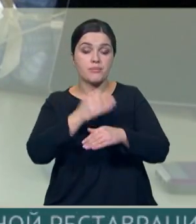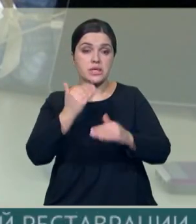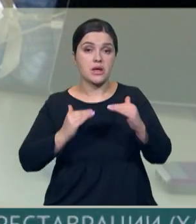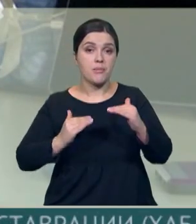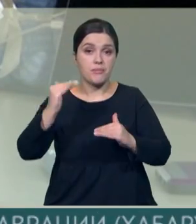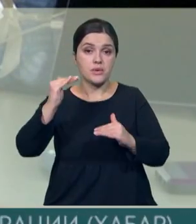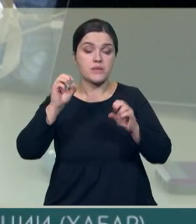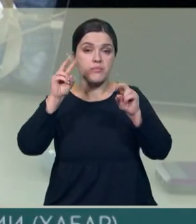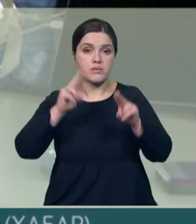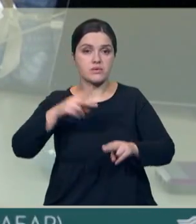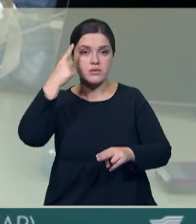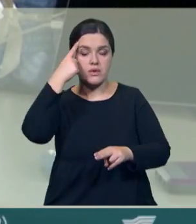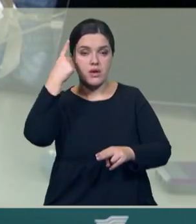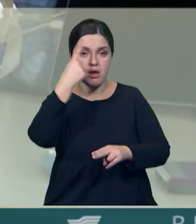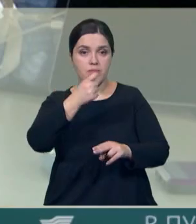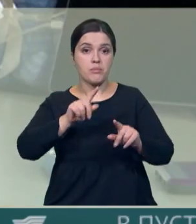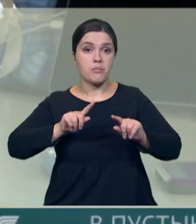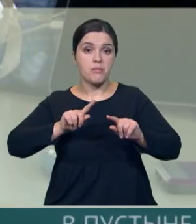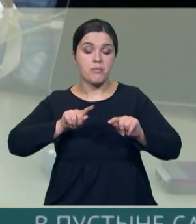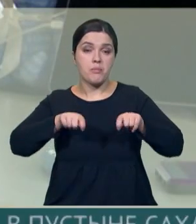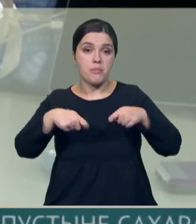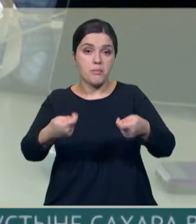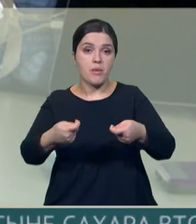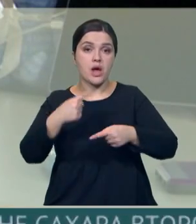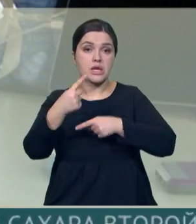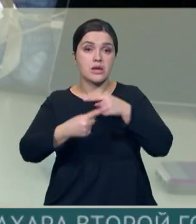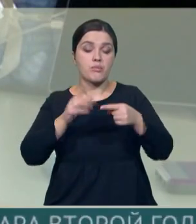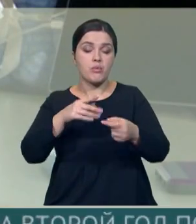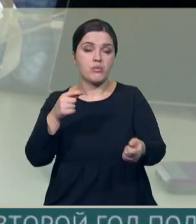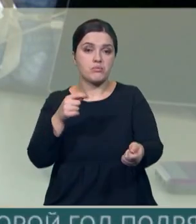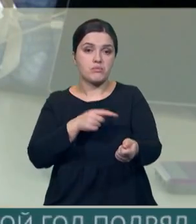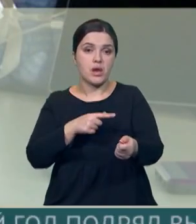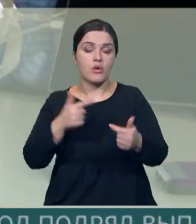специальный датчик. Затем он передает сигнал помпе, из которой впрыскивается нужное количество инсулина.